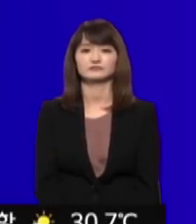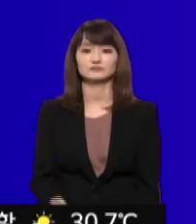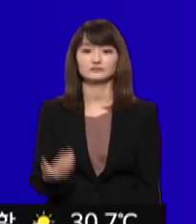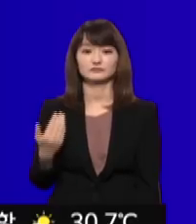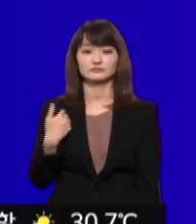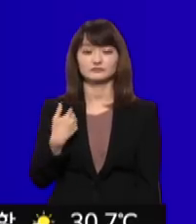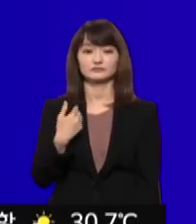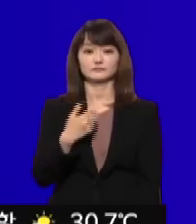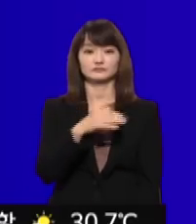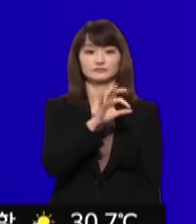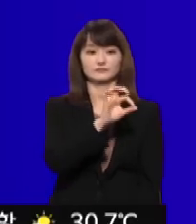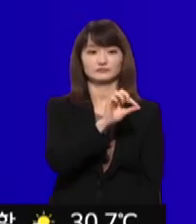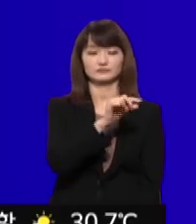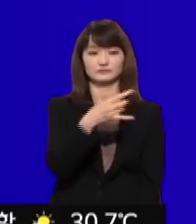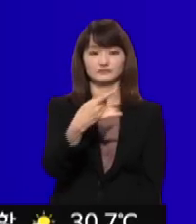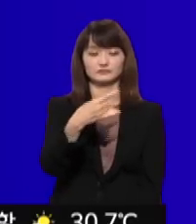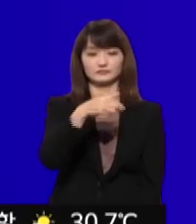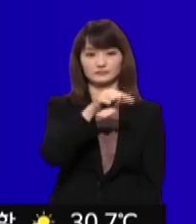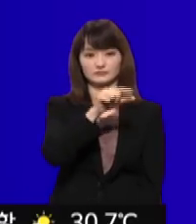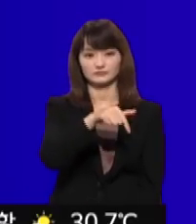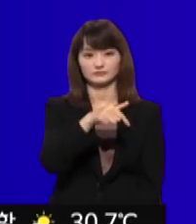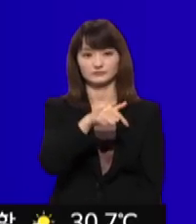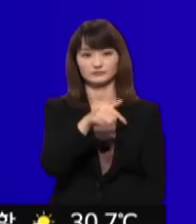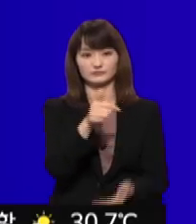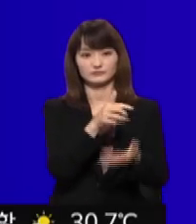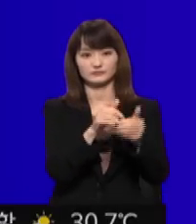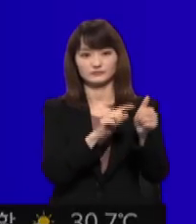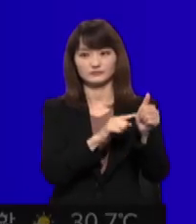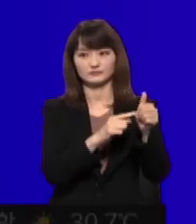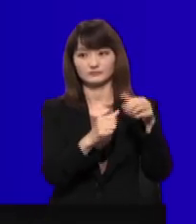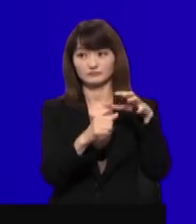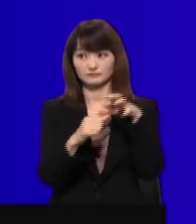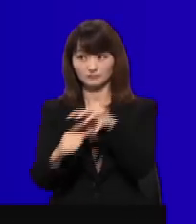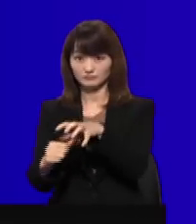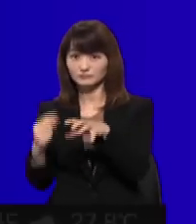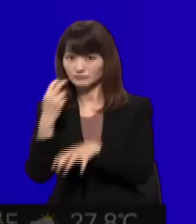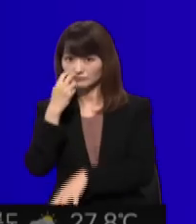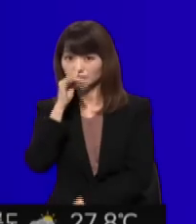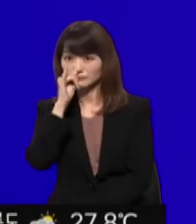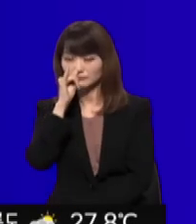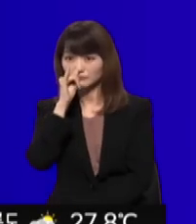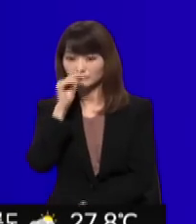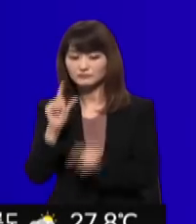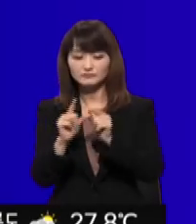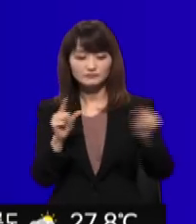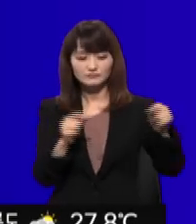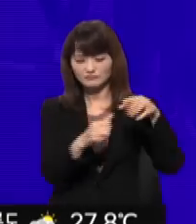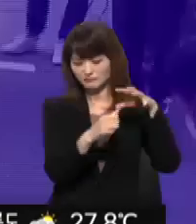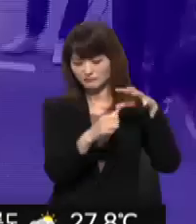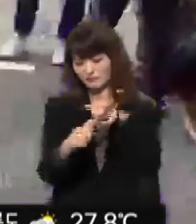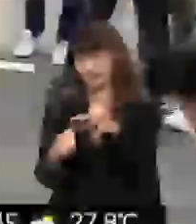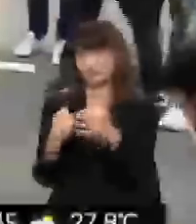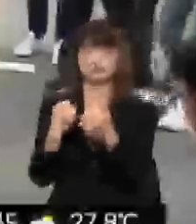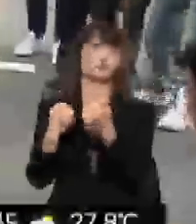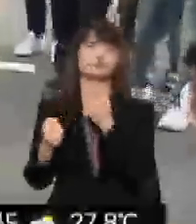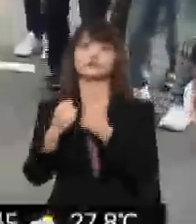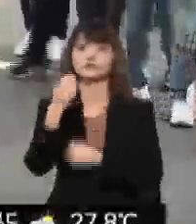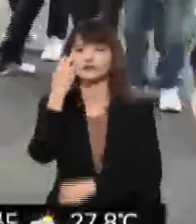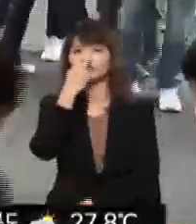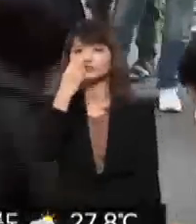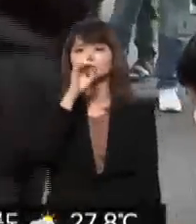대변인 님은 압박을 했으면서 수사를 못하겠냐라고 했었지만 일각에서는 또 압박에도 불구하고 수사가 진척이 안